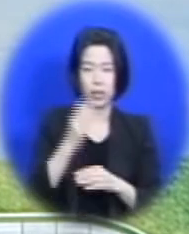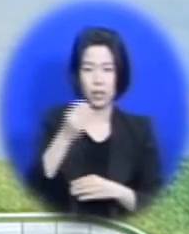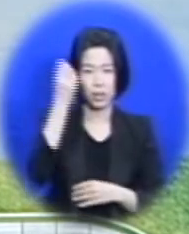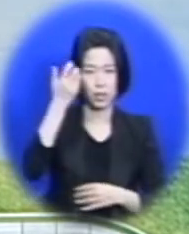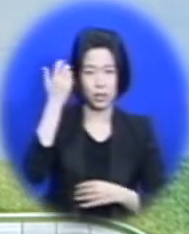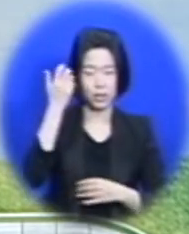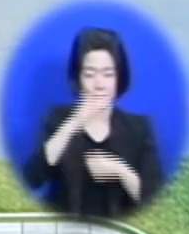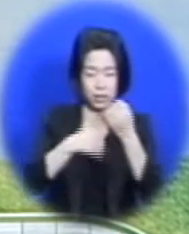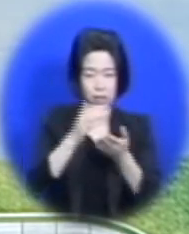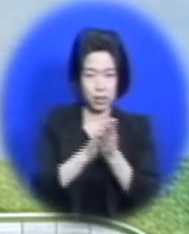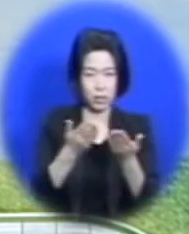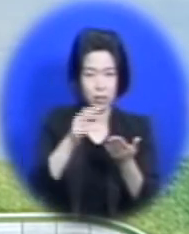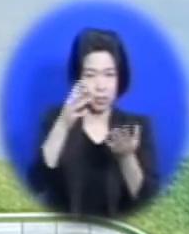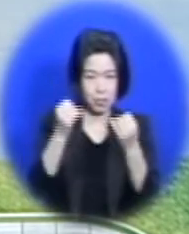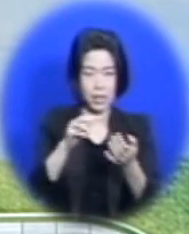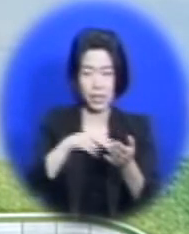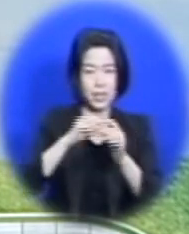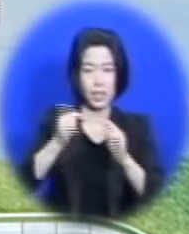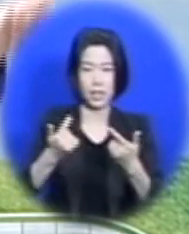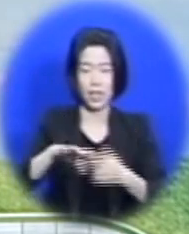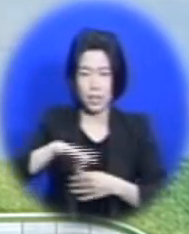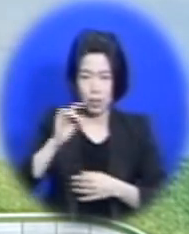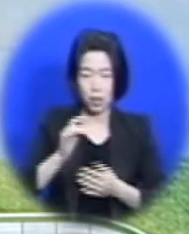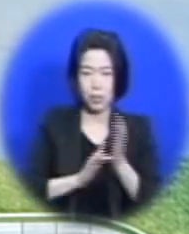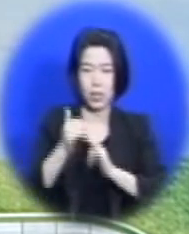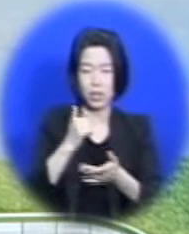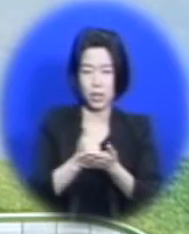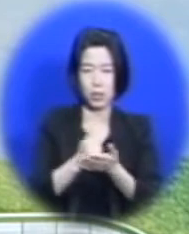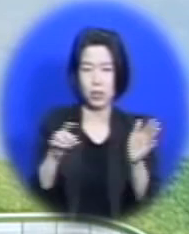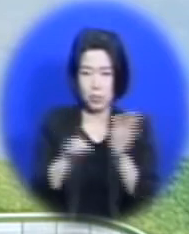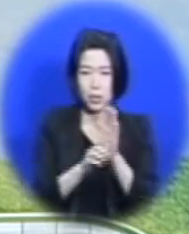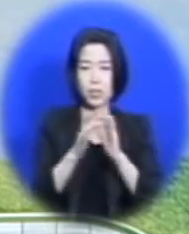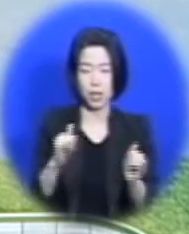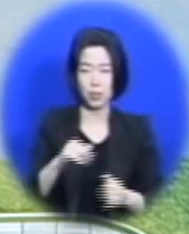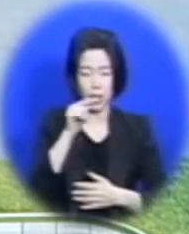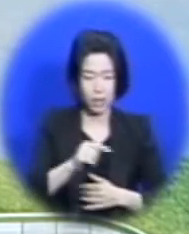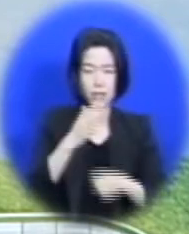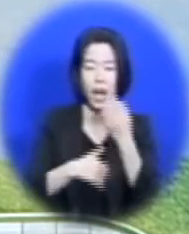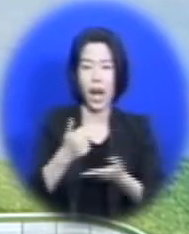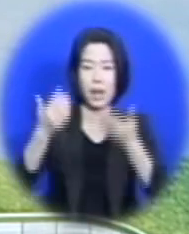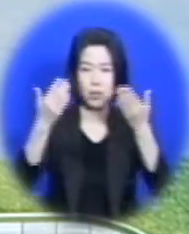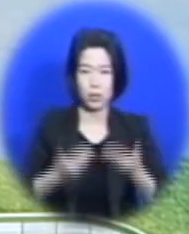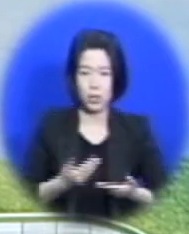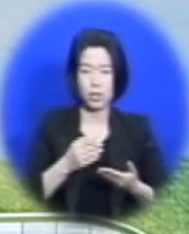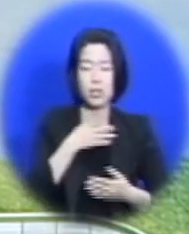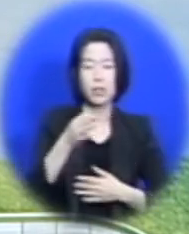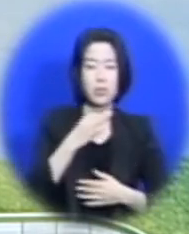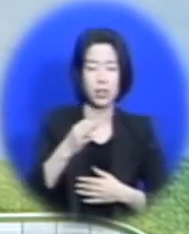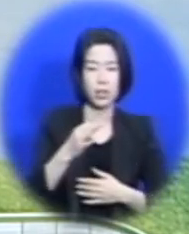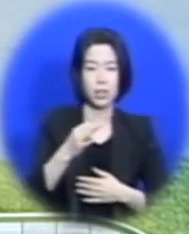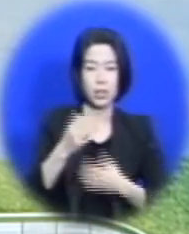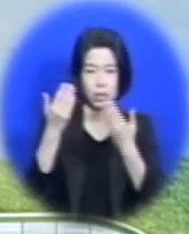안 읽어보신 분들, 여러분 이제 처음 예수를 믿으시는 분들도 이것은 하나님이 주시는 음성일 겁니다